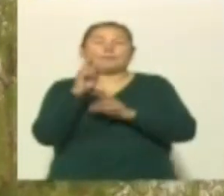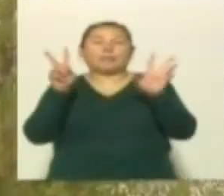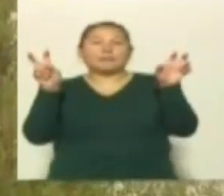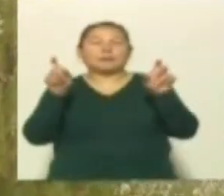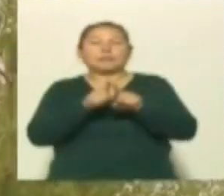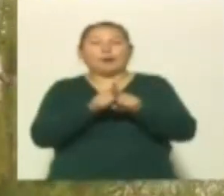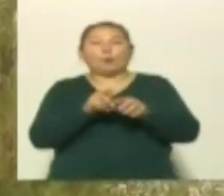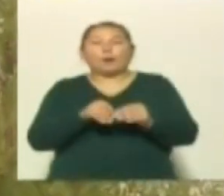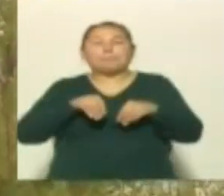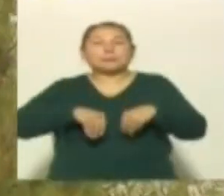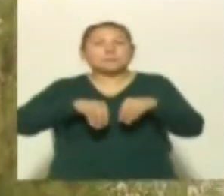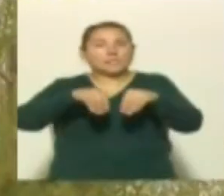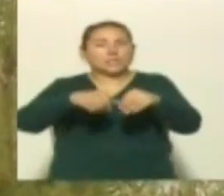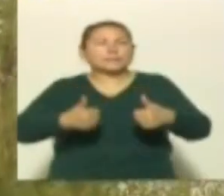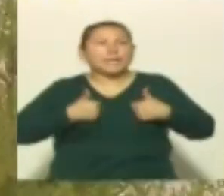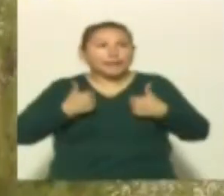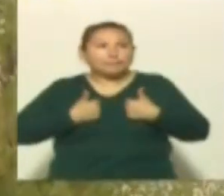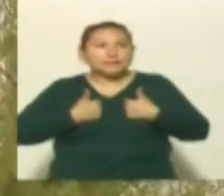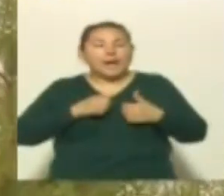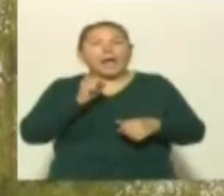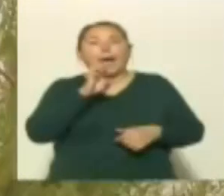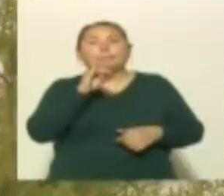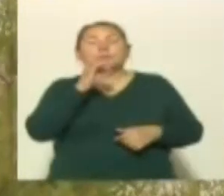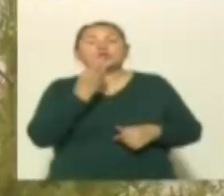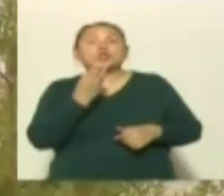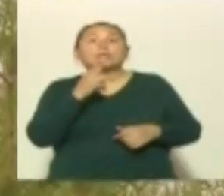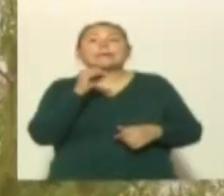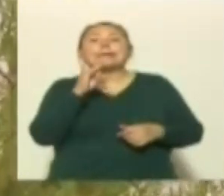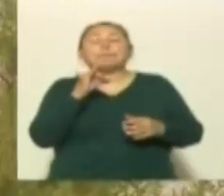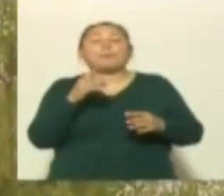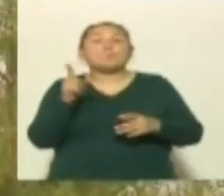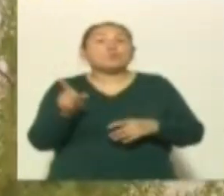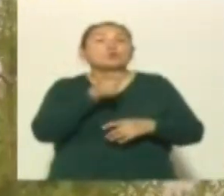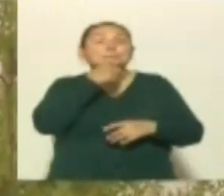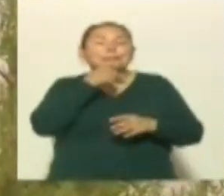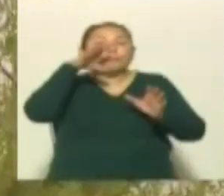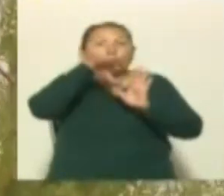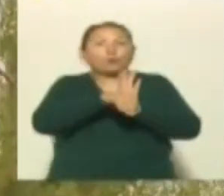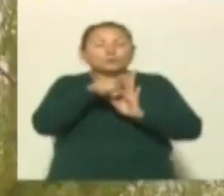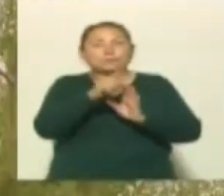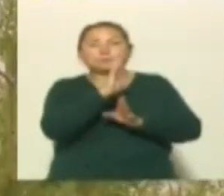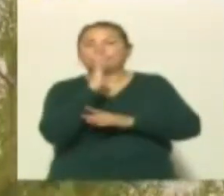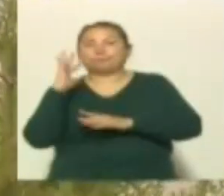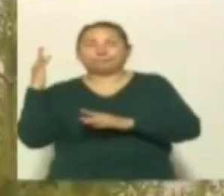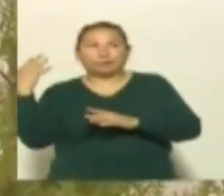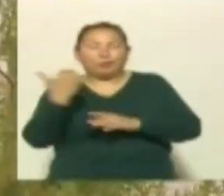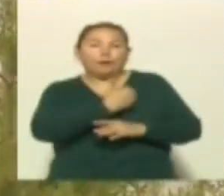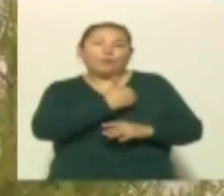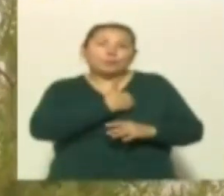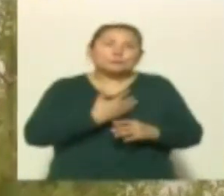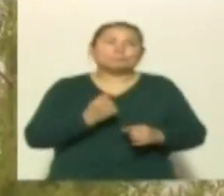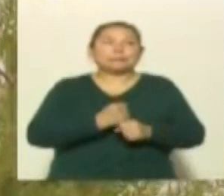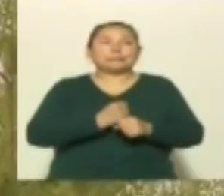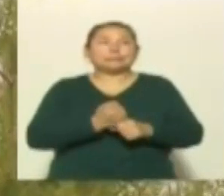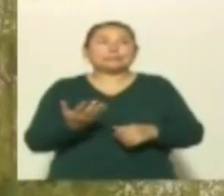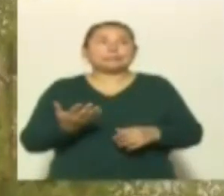жатырмыз. Және Әбіш Кекілбаевтың музейінің қапталындағы биыл біз көптеген ағаш еккізіргенбіз. Сол жерде